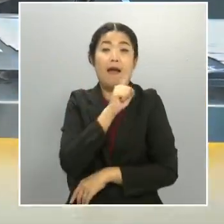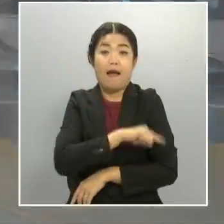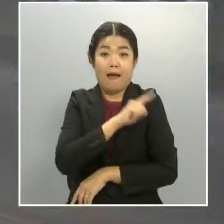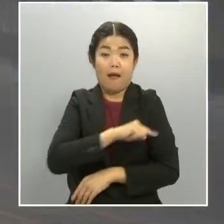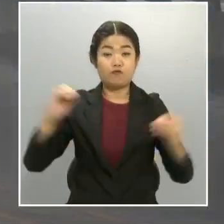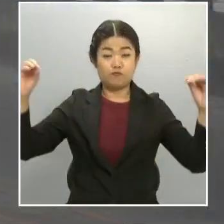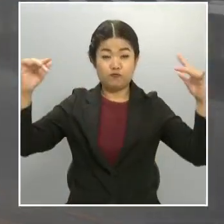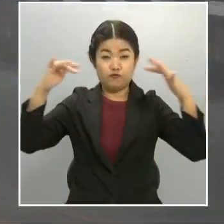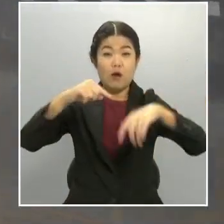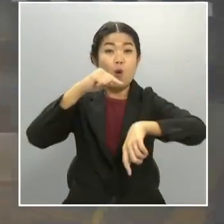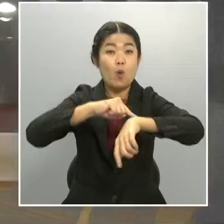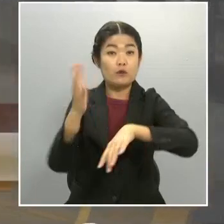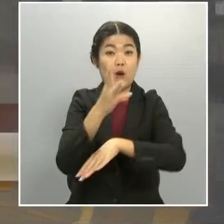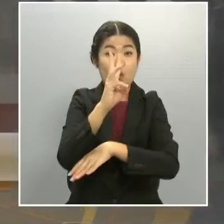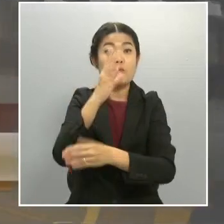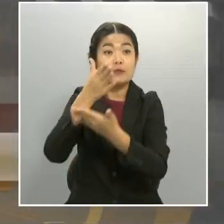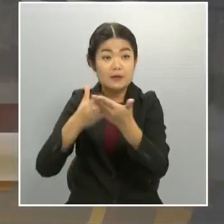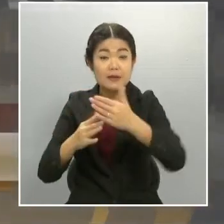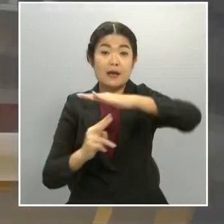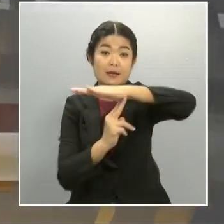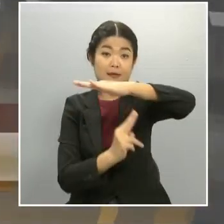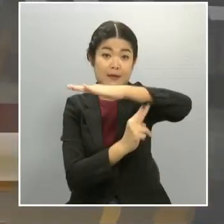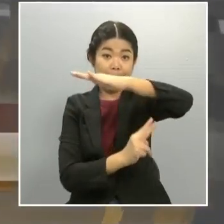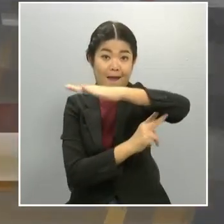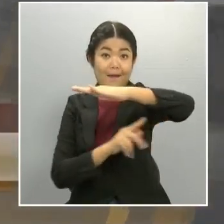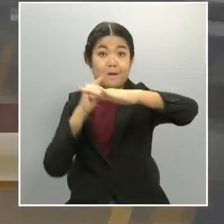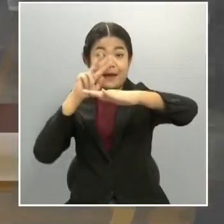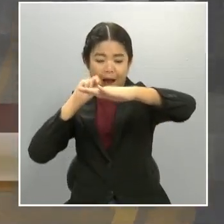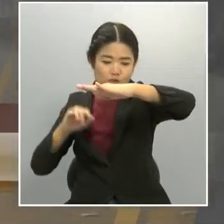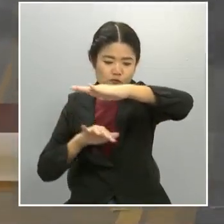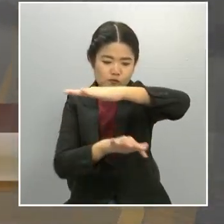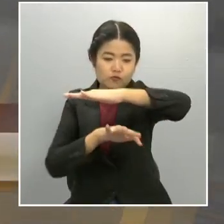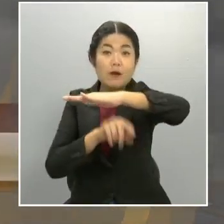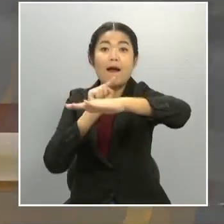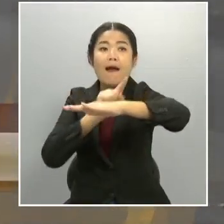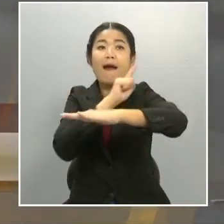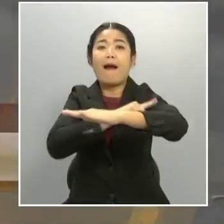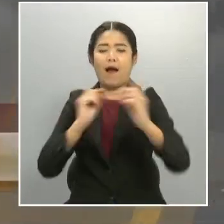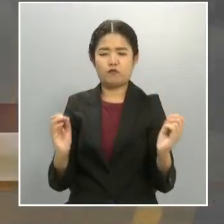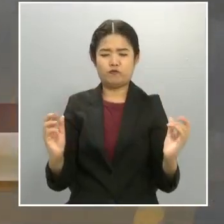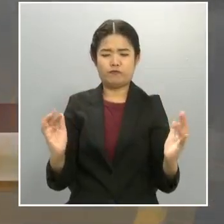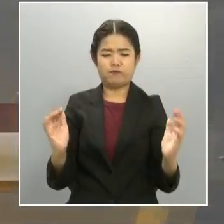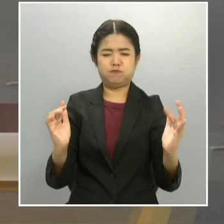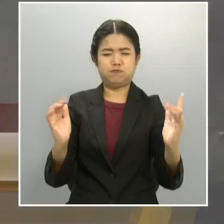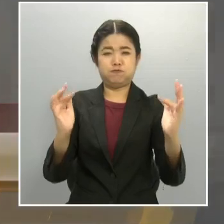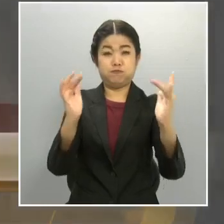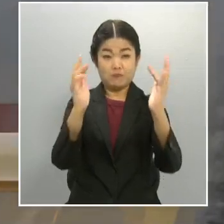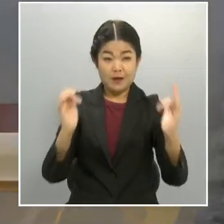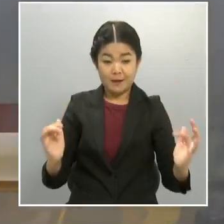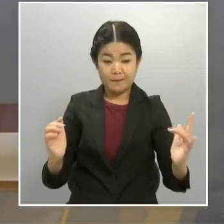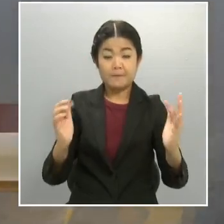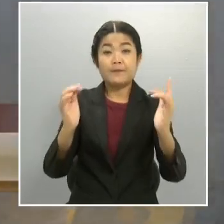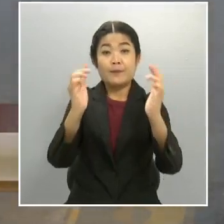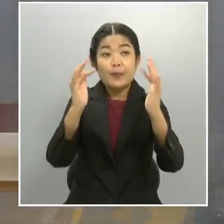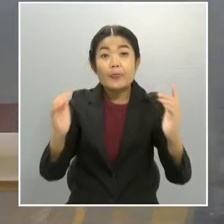ที่ผ่านมาที่ฉะเชิงซาวนักข่าวไปตรงสภารข้ามาน้บางประกงไปอย่างไรมีหมอกที่ 100 ขึ้มาจากแน้ำบางประโกงและปาชายเรนนะคะ